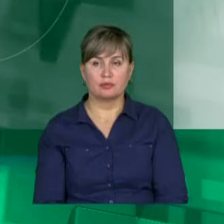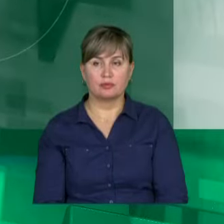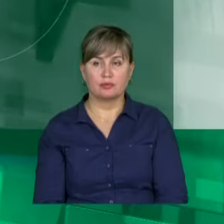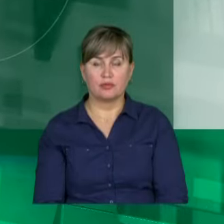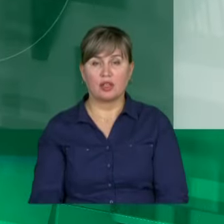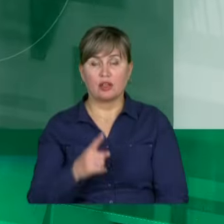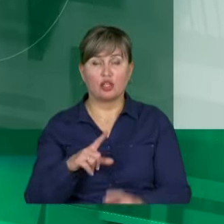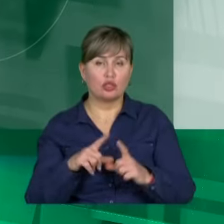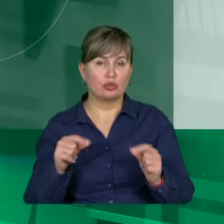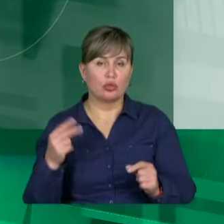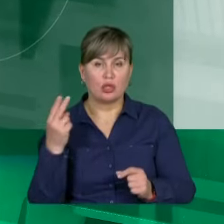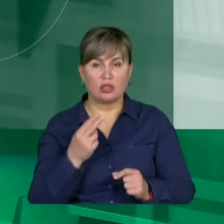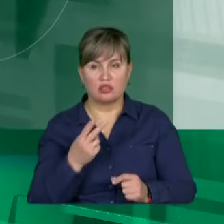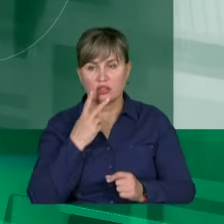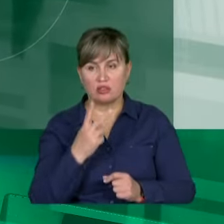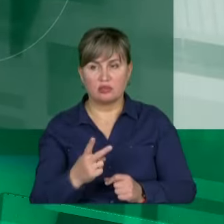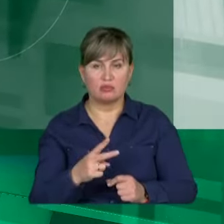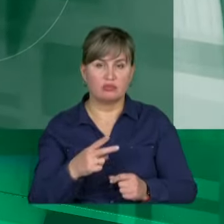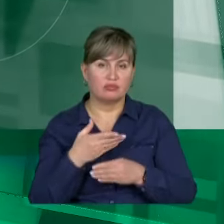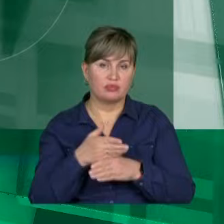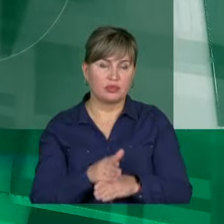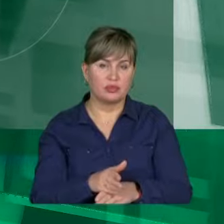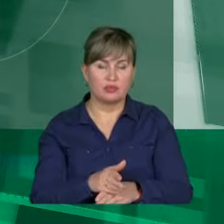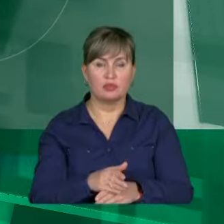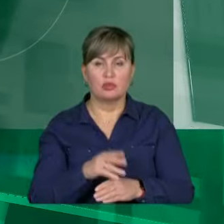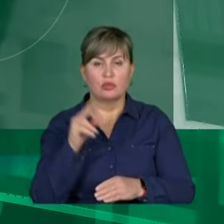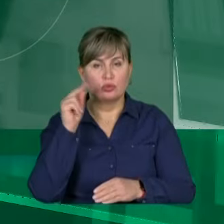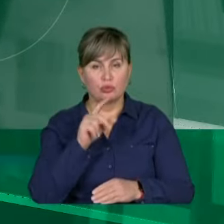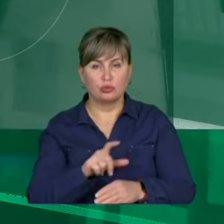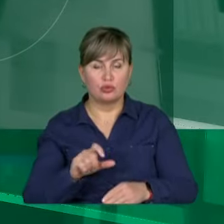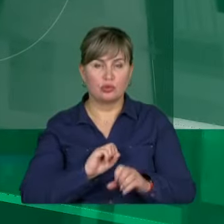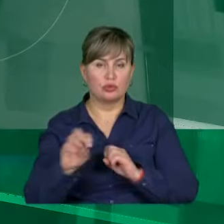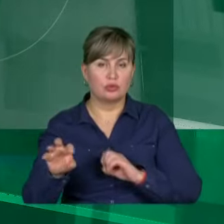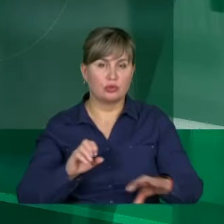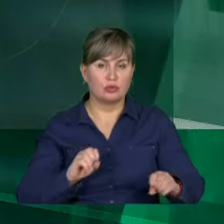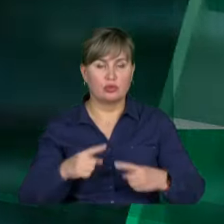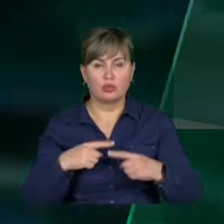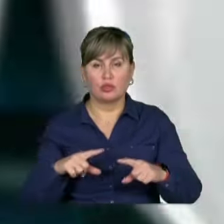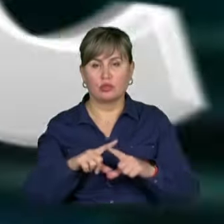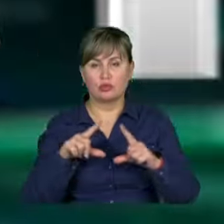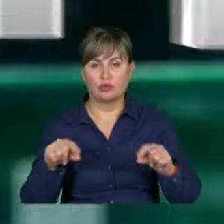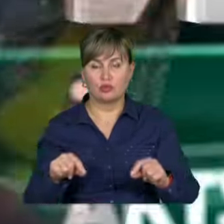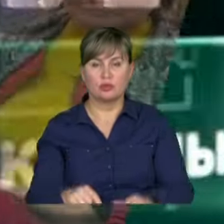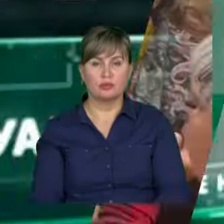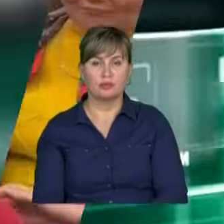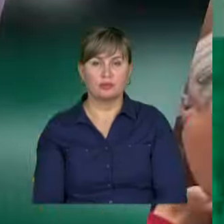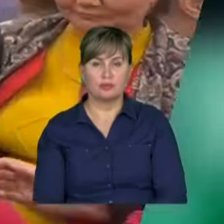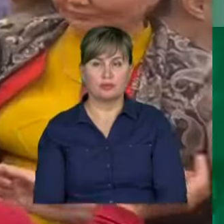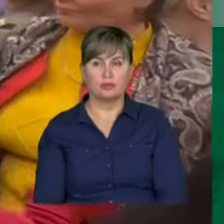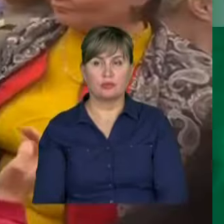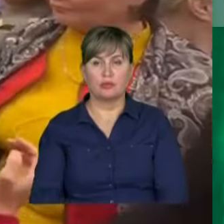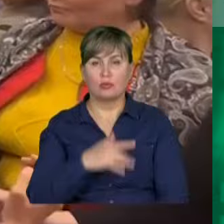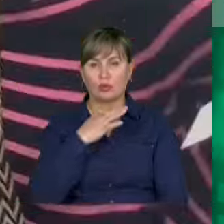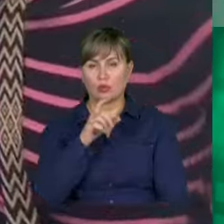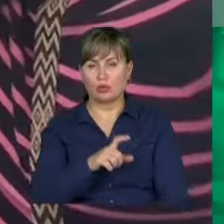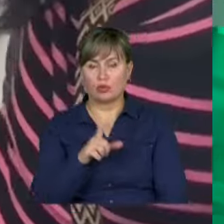Одна из школ Астаны признана аварийной. Учеников раскидали учиться по разным частям города. Подробности в выпуске. Сотням